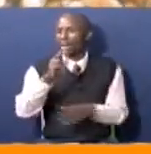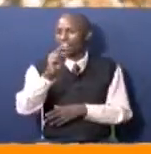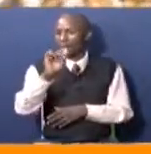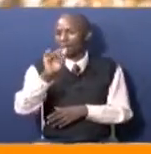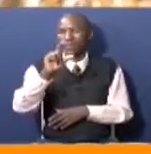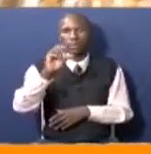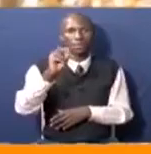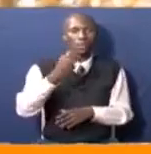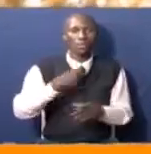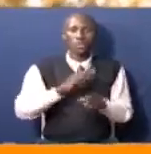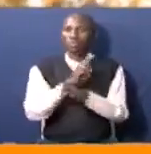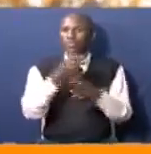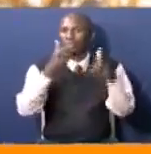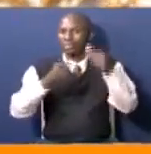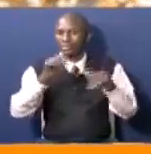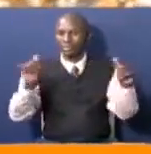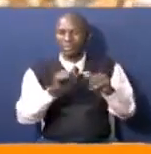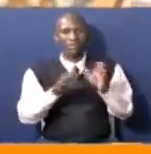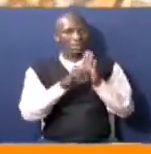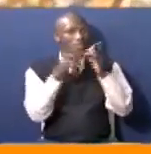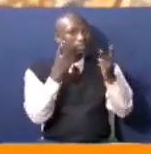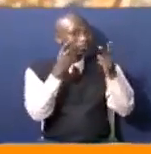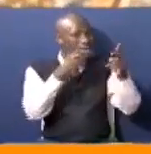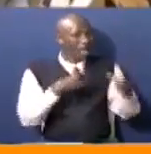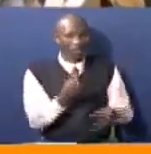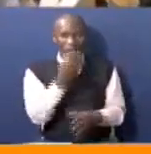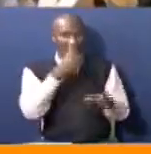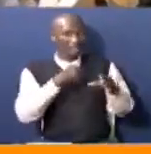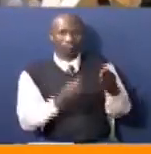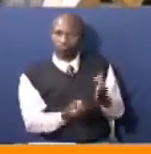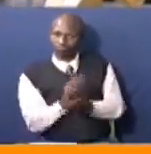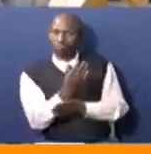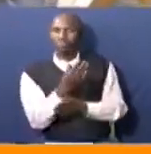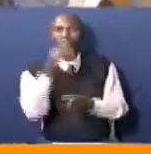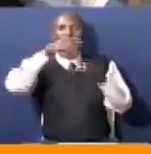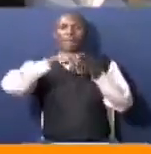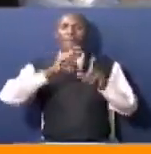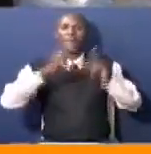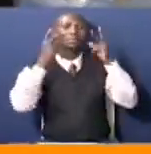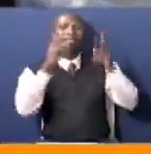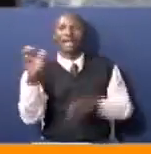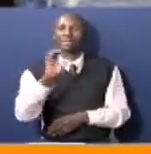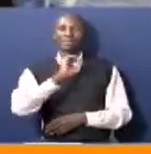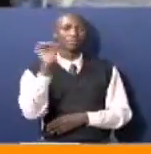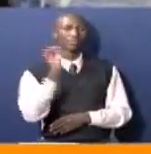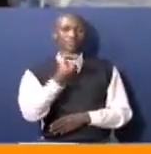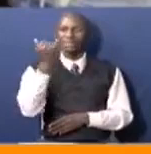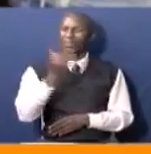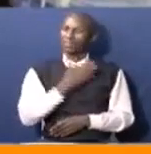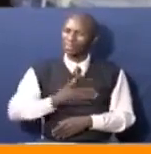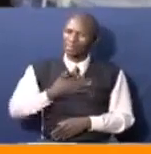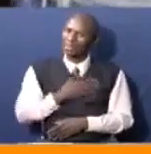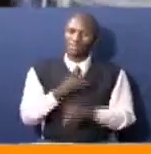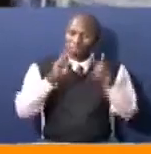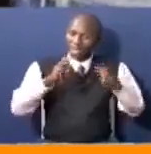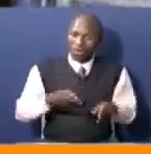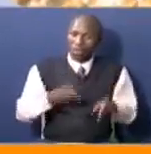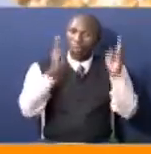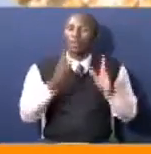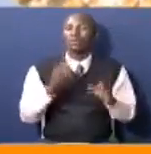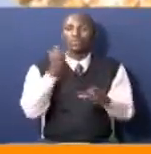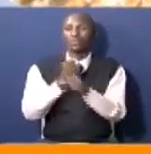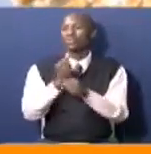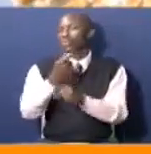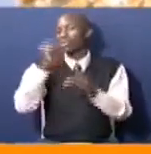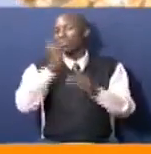tuibanda na maje hiyao na inge kutila tutomata kangu ya tekene la na tuhithi ya tuikuwa na Athoowi. Umu tumandhi wa ndula wa kwika. Tui papa uthi enotu